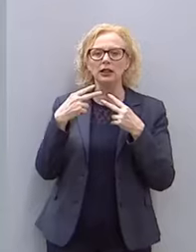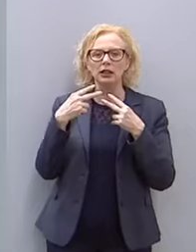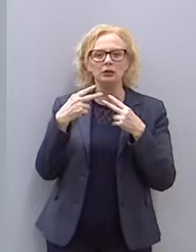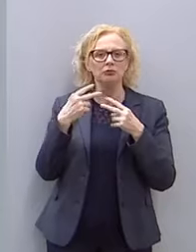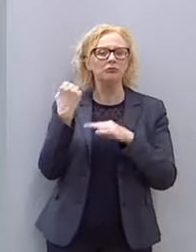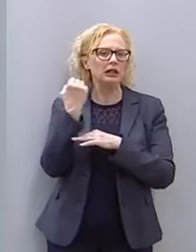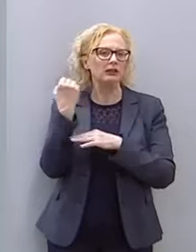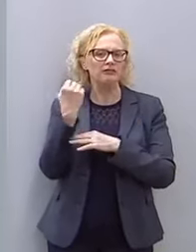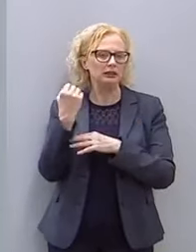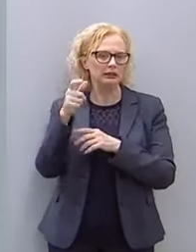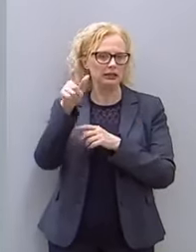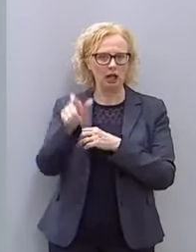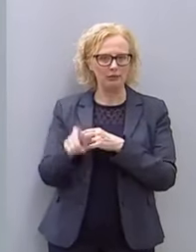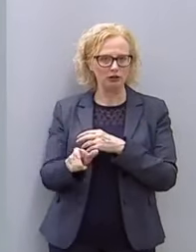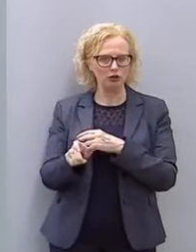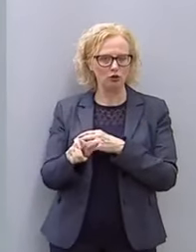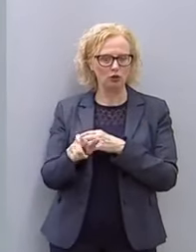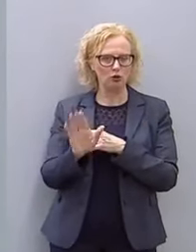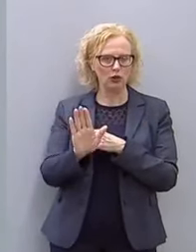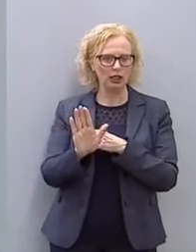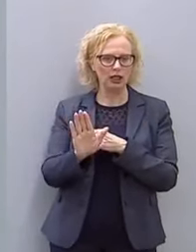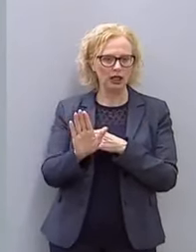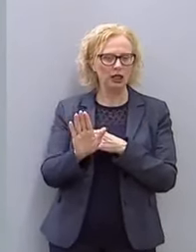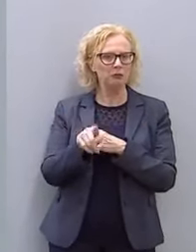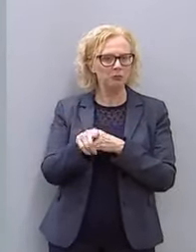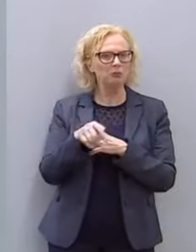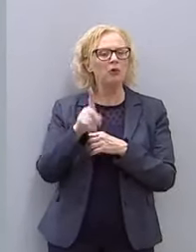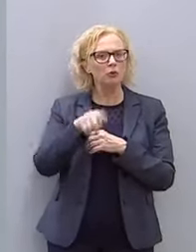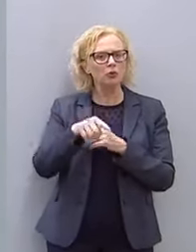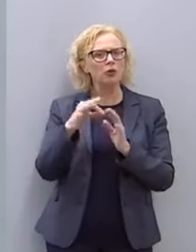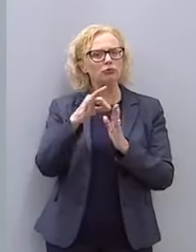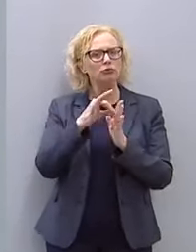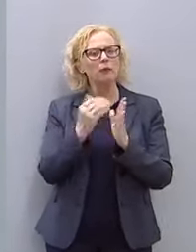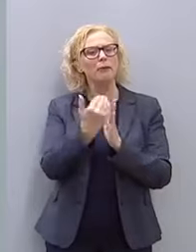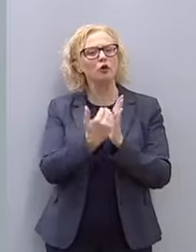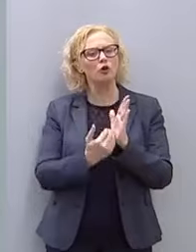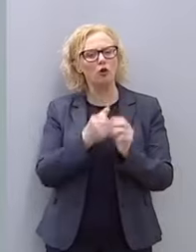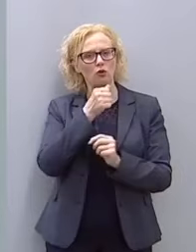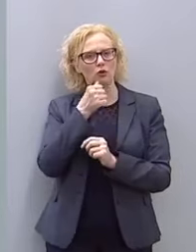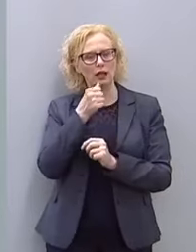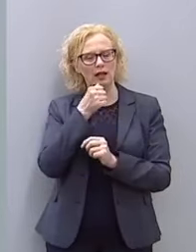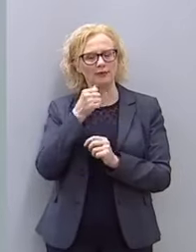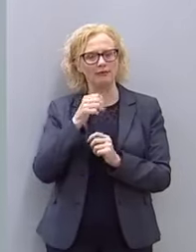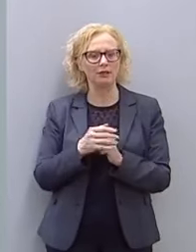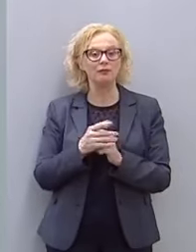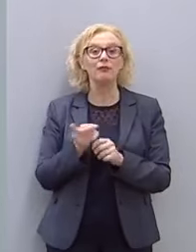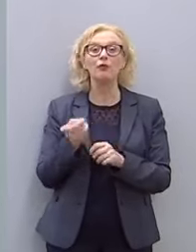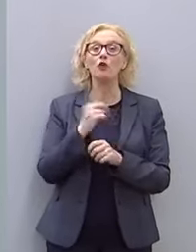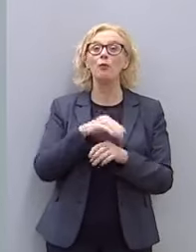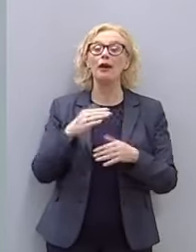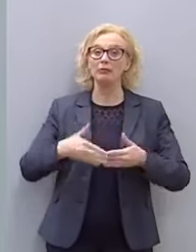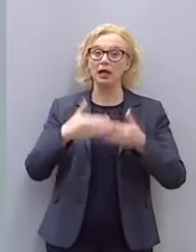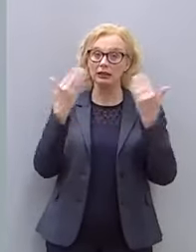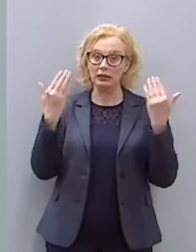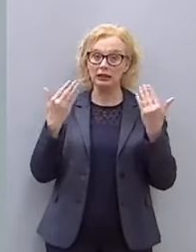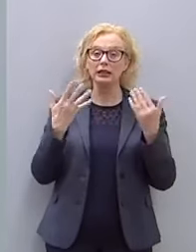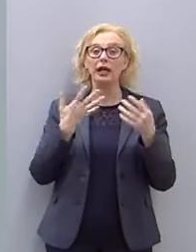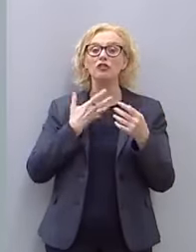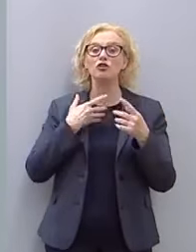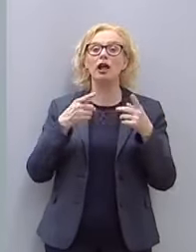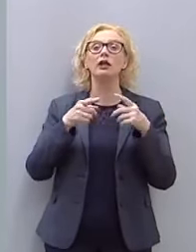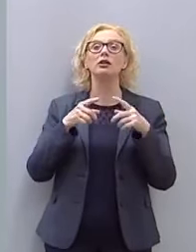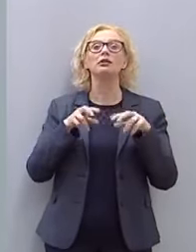servizi alla persona e anche qui servono appunto i protocolli domattina è convocata una